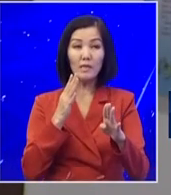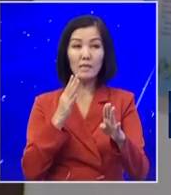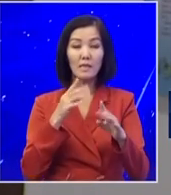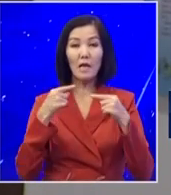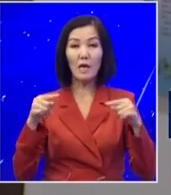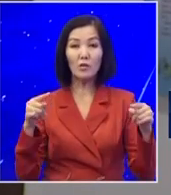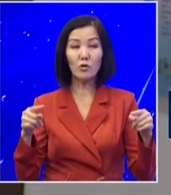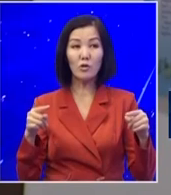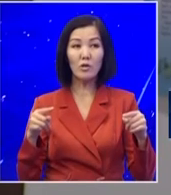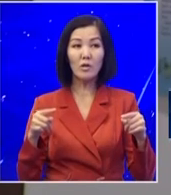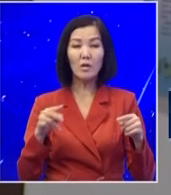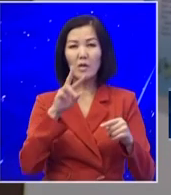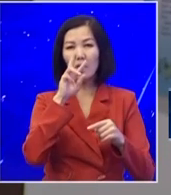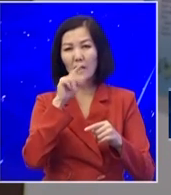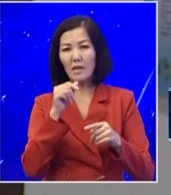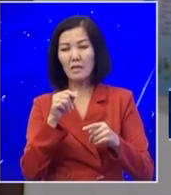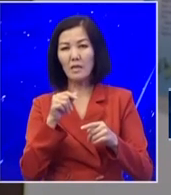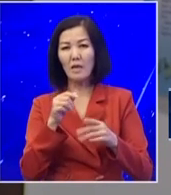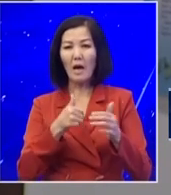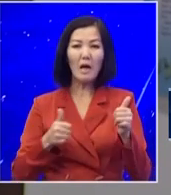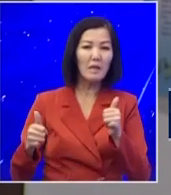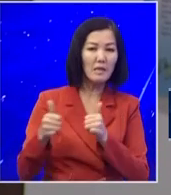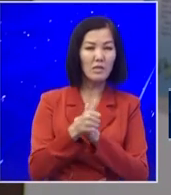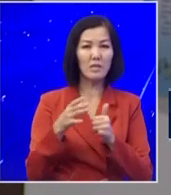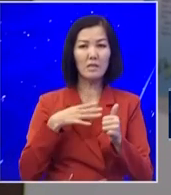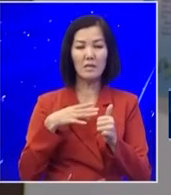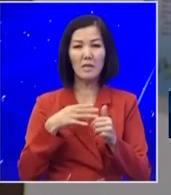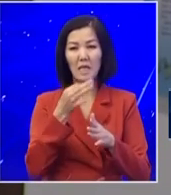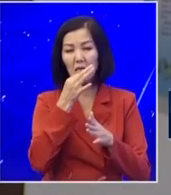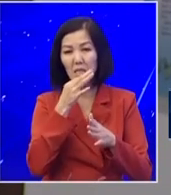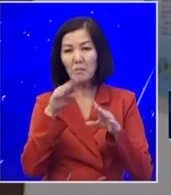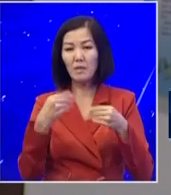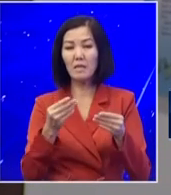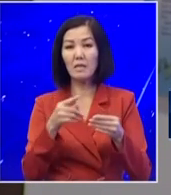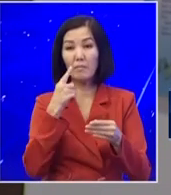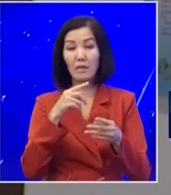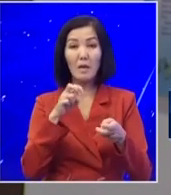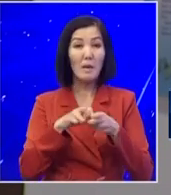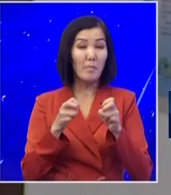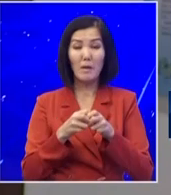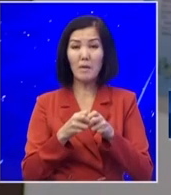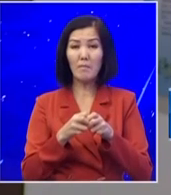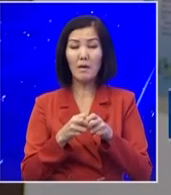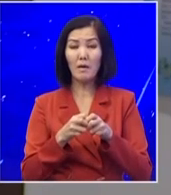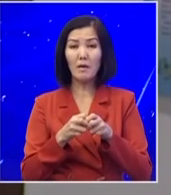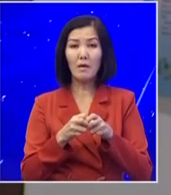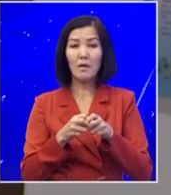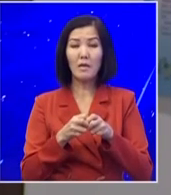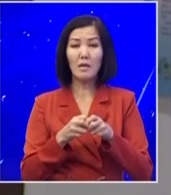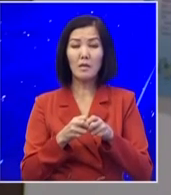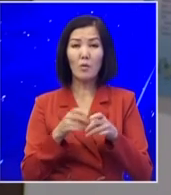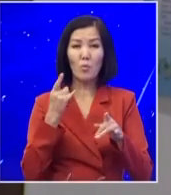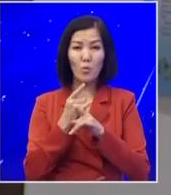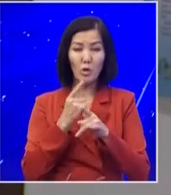түрлі даулар болып жатады. Кезектің алдына шығып кетті деп айтып жатады. Сол мәселелердің алдын алу